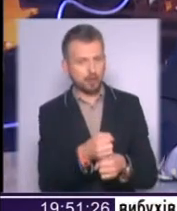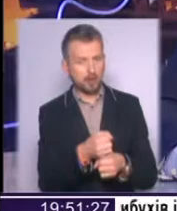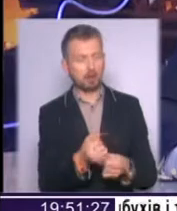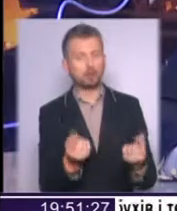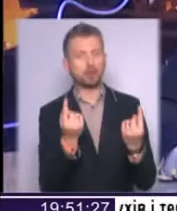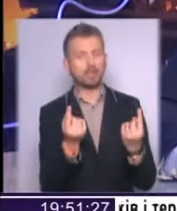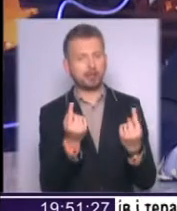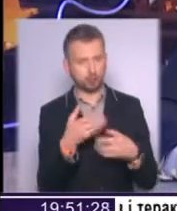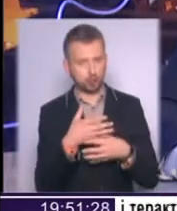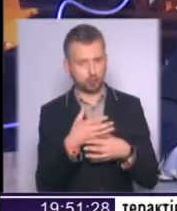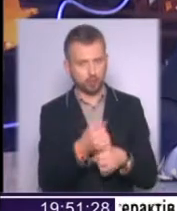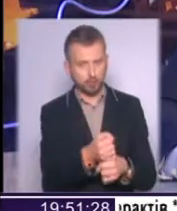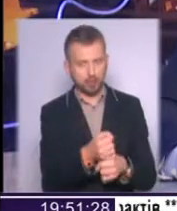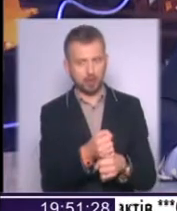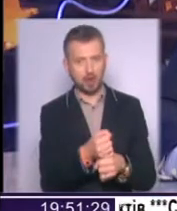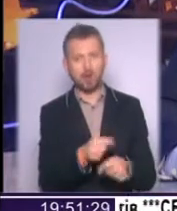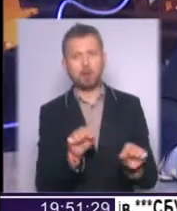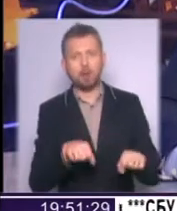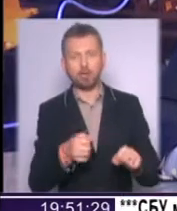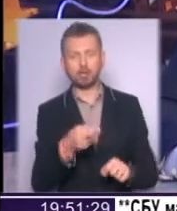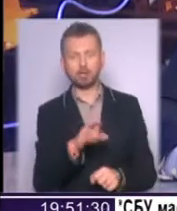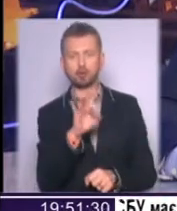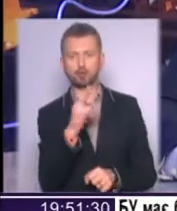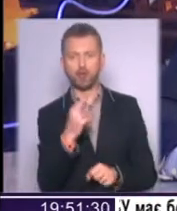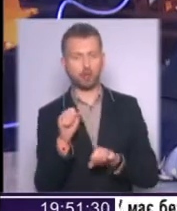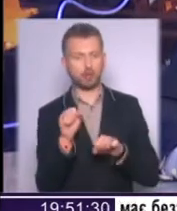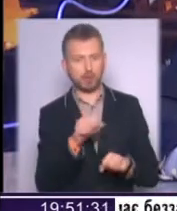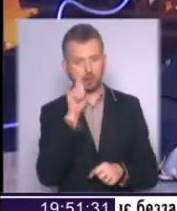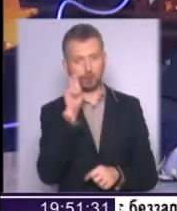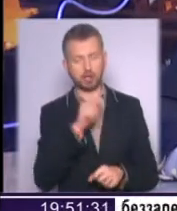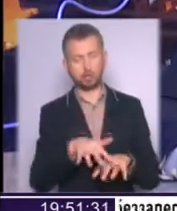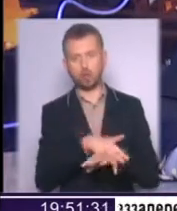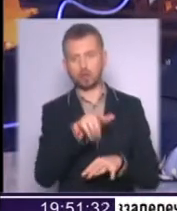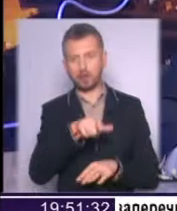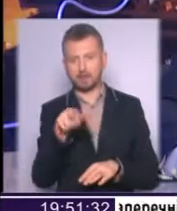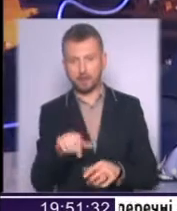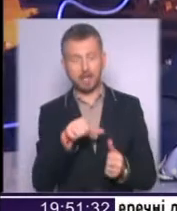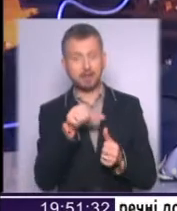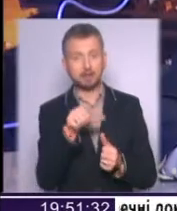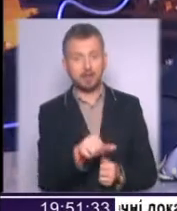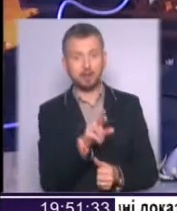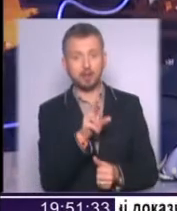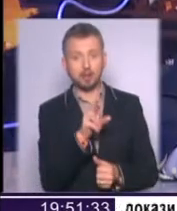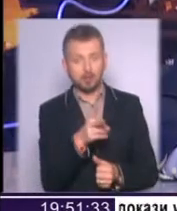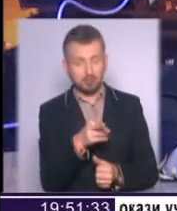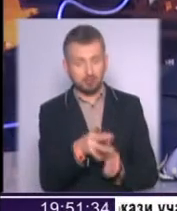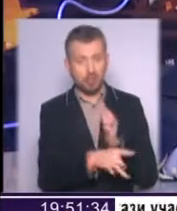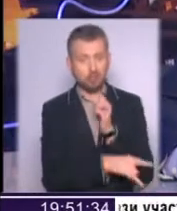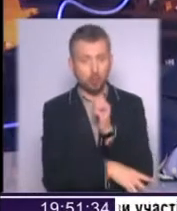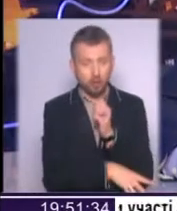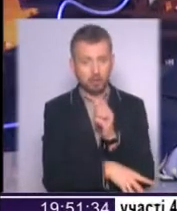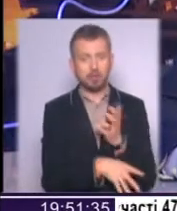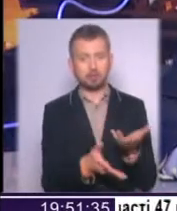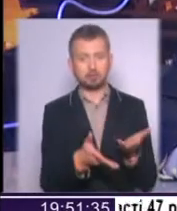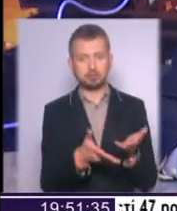суттєво можливості для соціального захисту українського населення, самих знедолених верст населення, яких ми називаємо простими